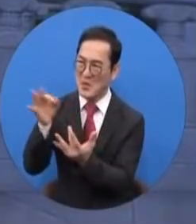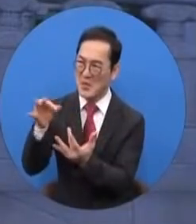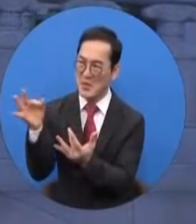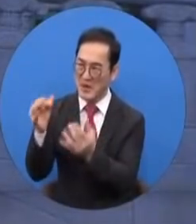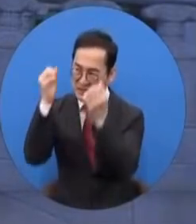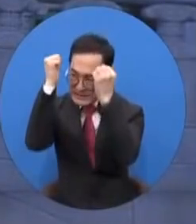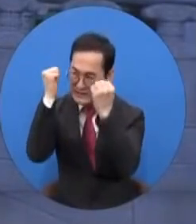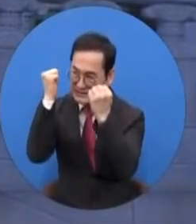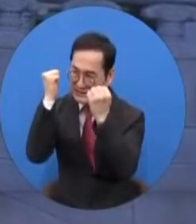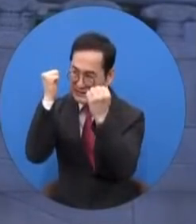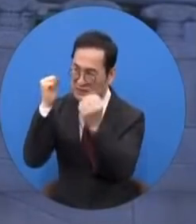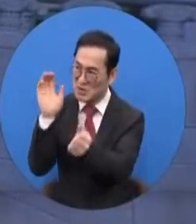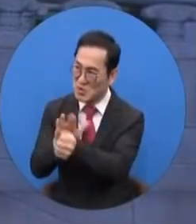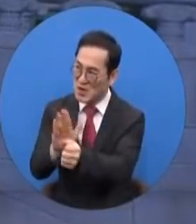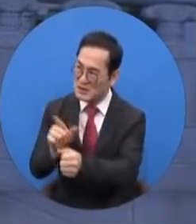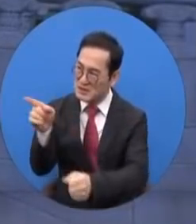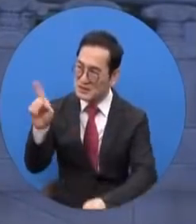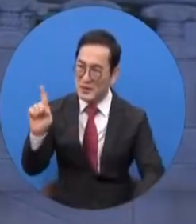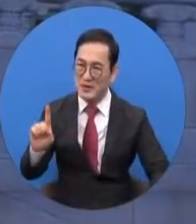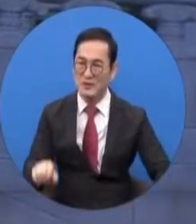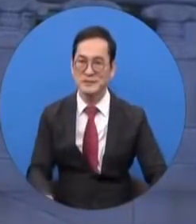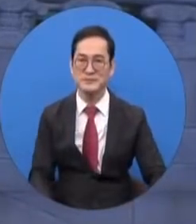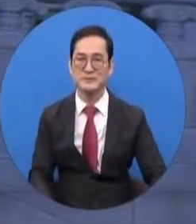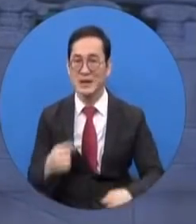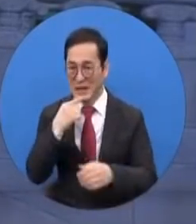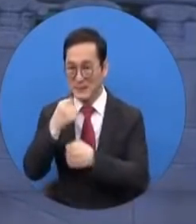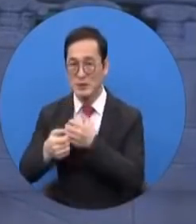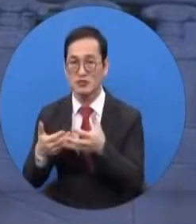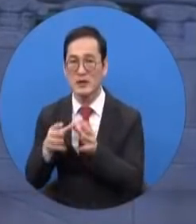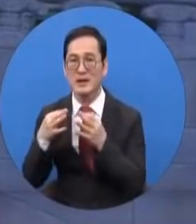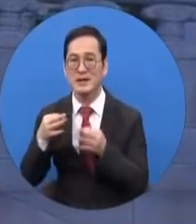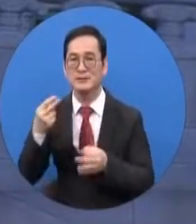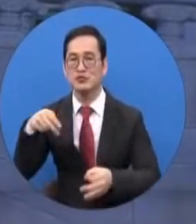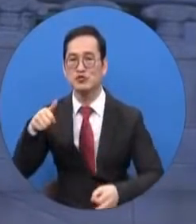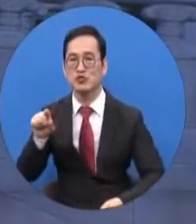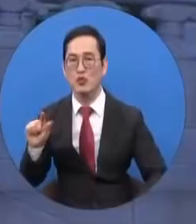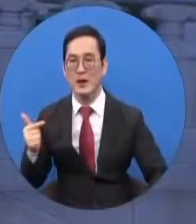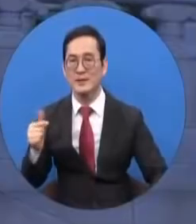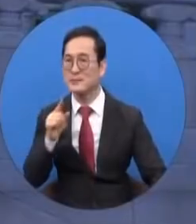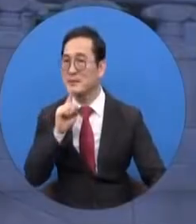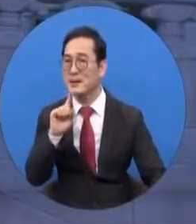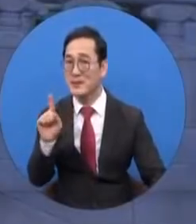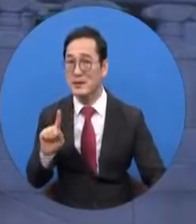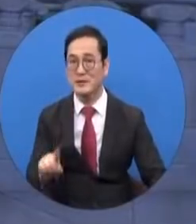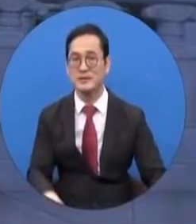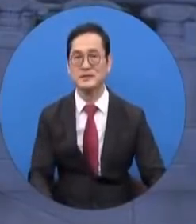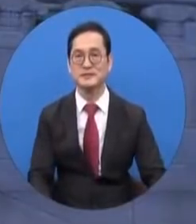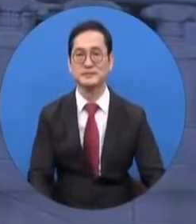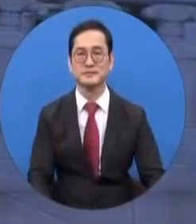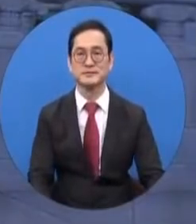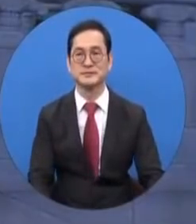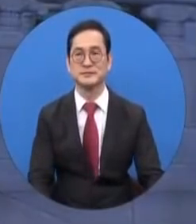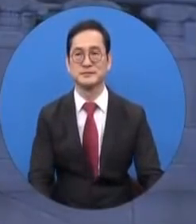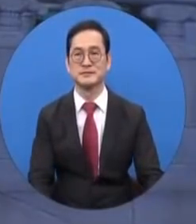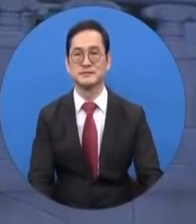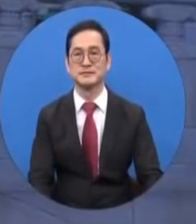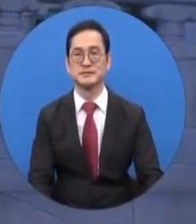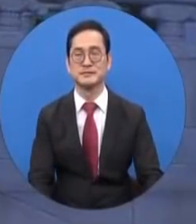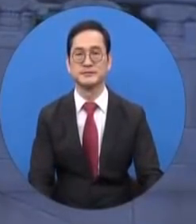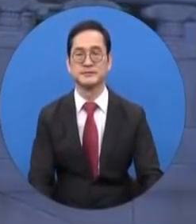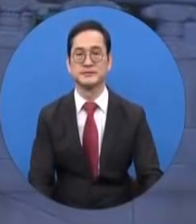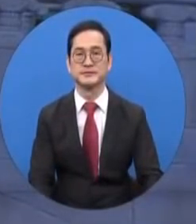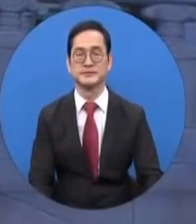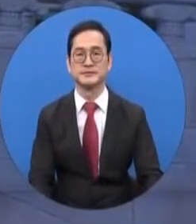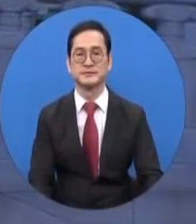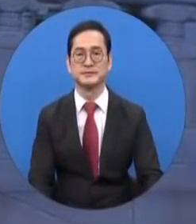김기현 원내대표의 의견이었습니다. 민주당의 김두관 의원의 반응을 들어보면 민주당도 굉장히 야당이 된 민주당도 격앙돼 있습니다.